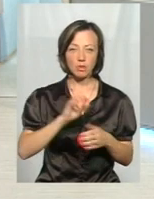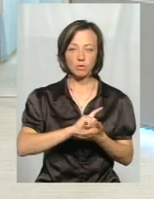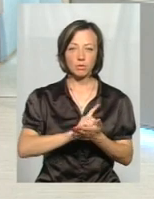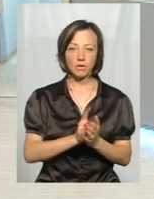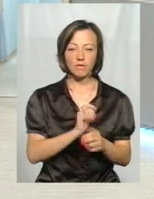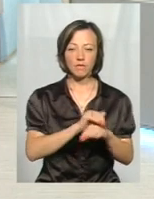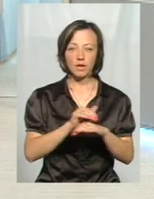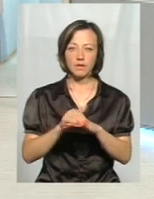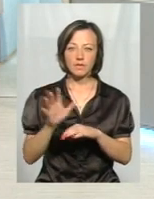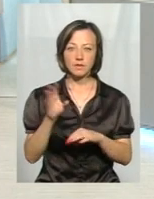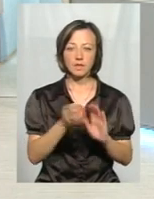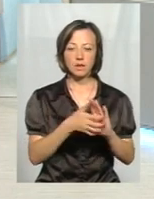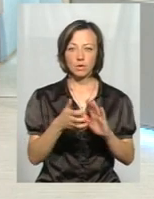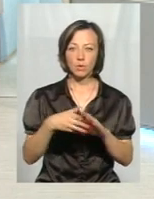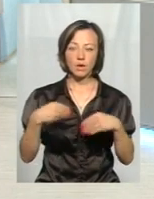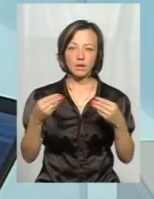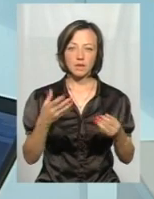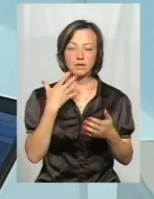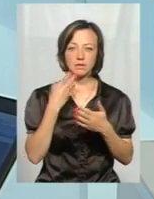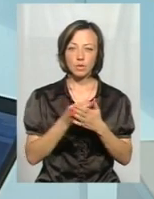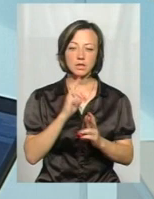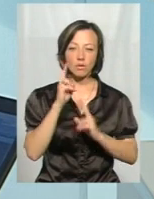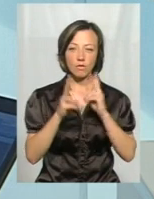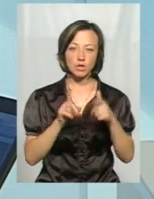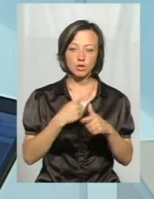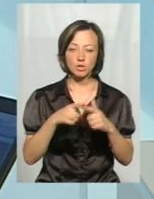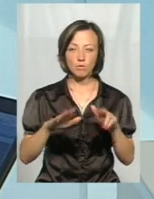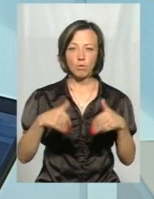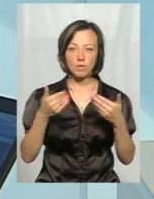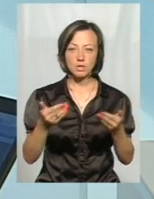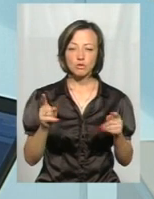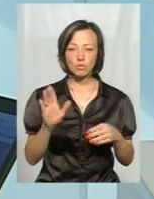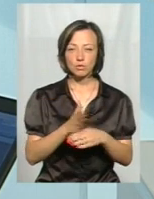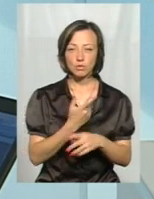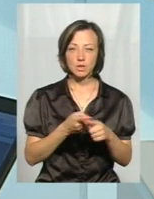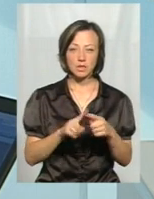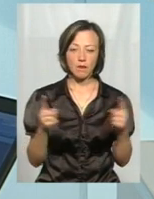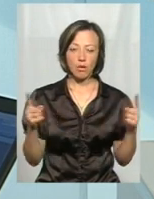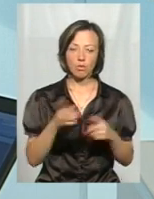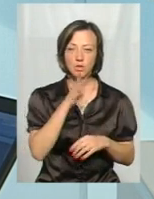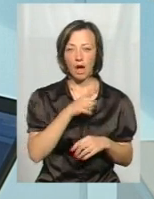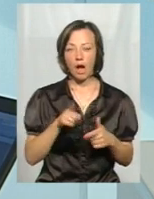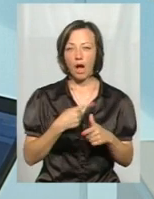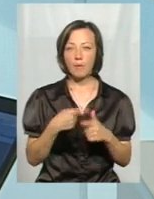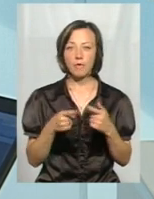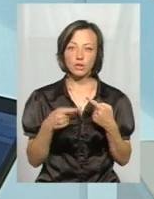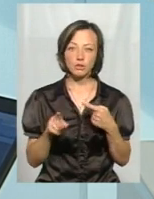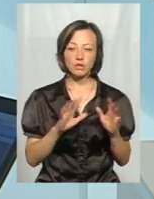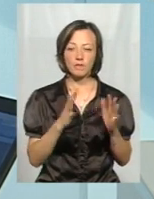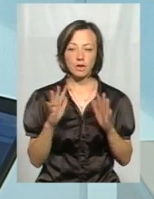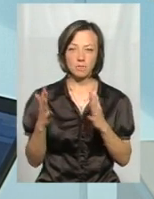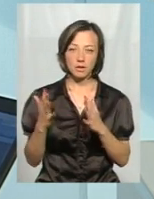оперативно виявити ті всі недоліки, дати свої зауваження чи пропозиції для того, щоб усунути в найкоротший час. Або в інших